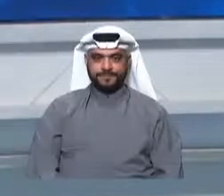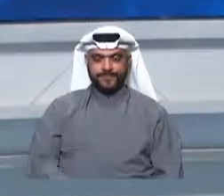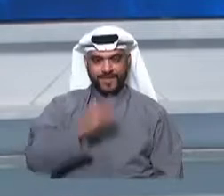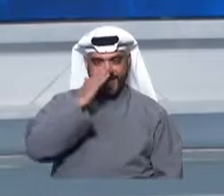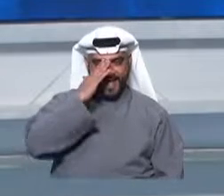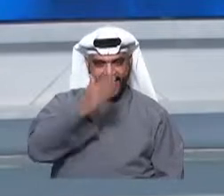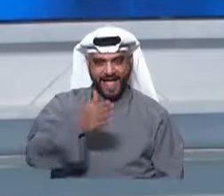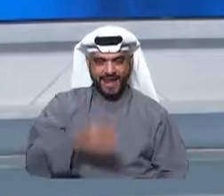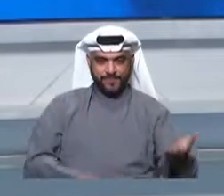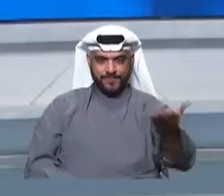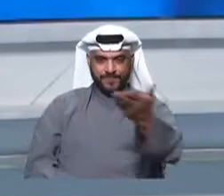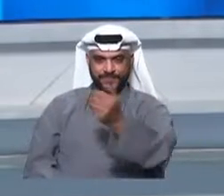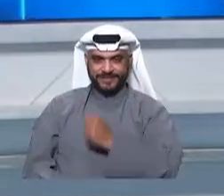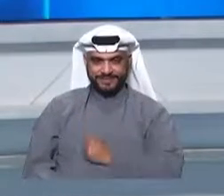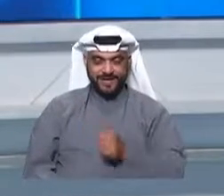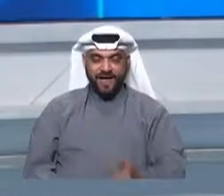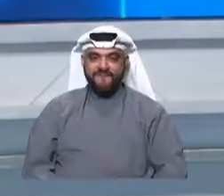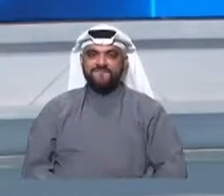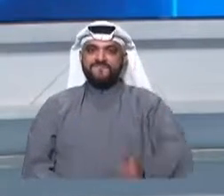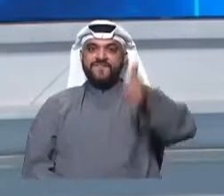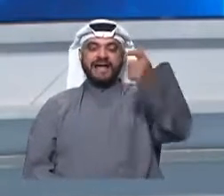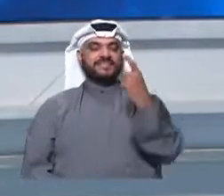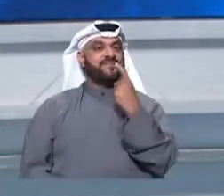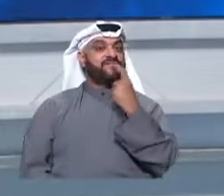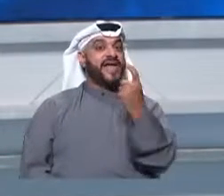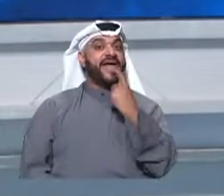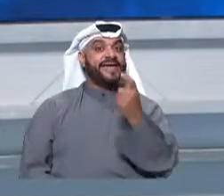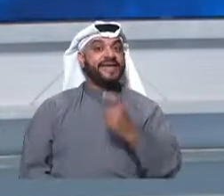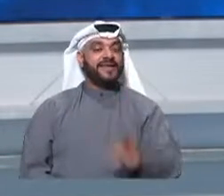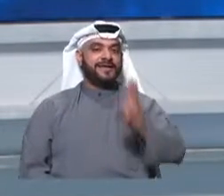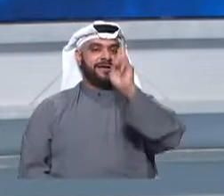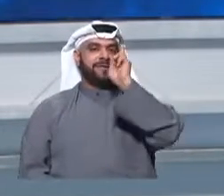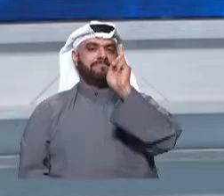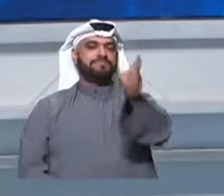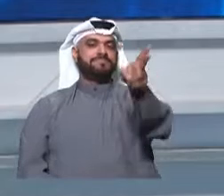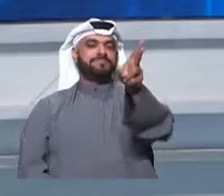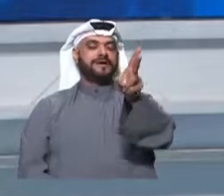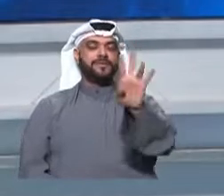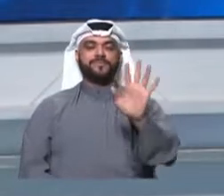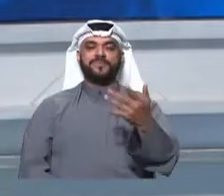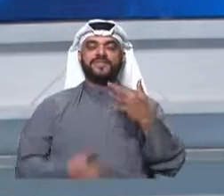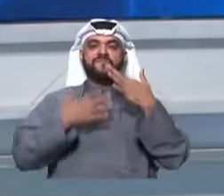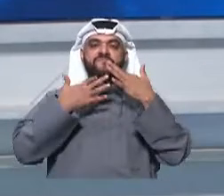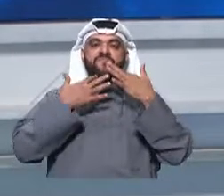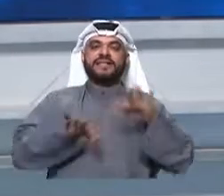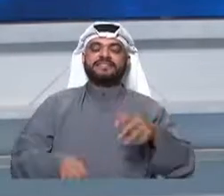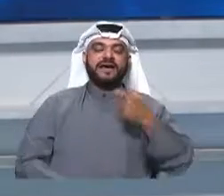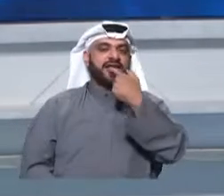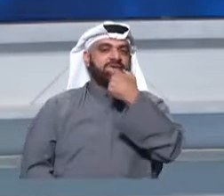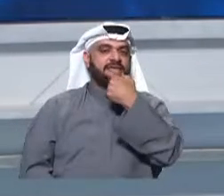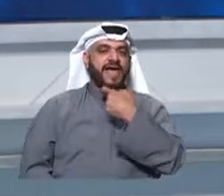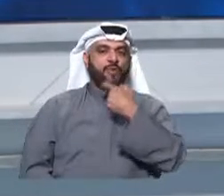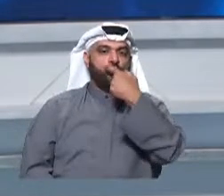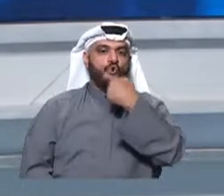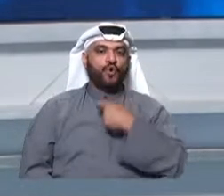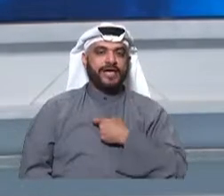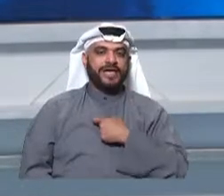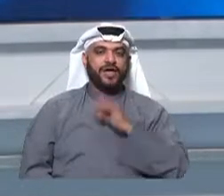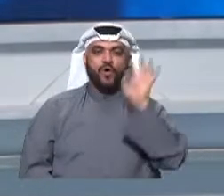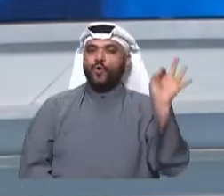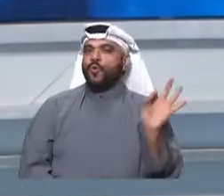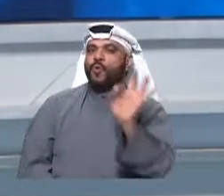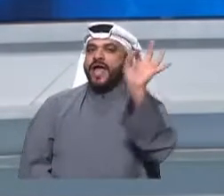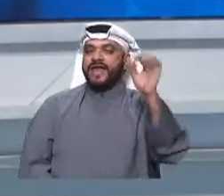أهلا بكم. حقق الفحيل فوزا ثمينا وصعبا على اليرموك بهدف نظيف في اللقاء الذي أقيم بينهما على نادي الشباب